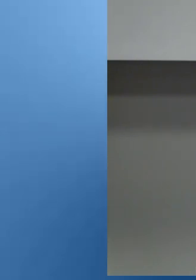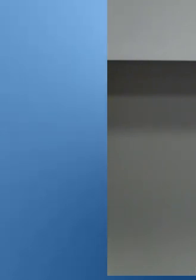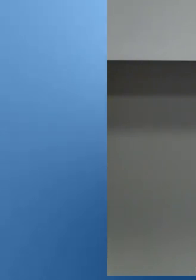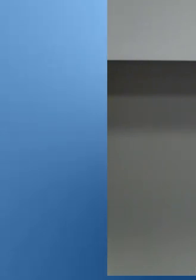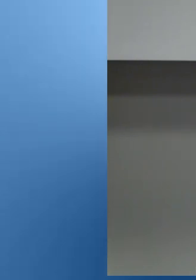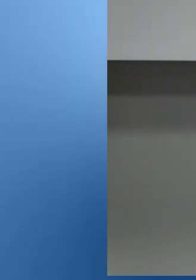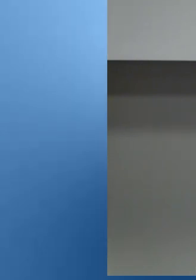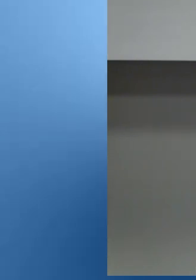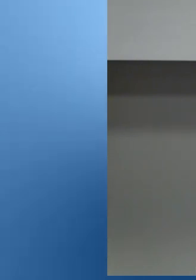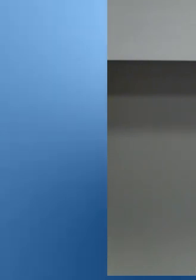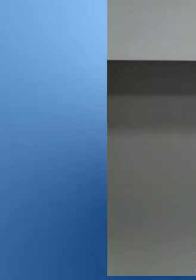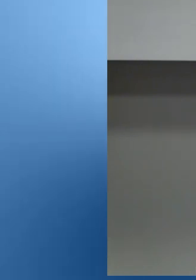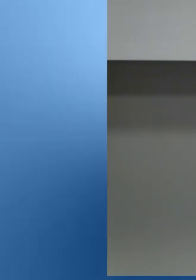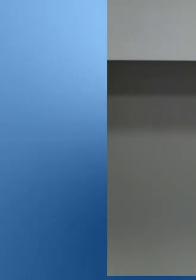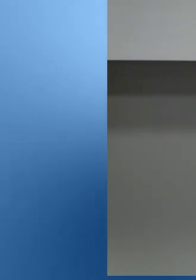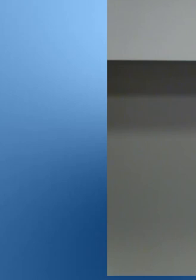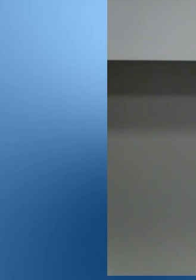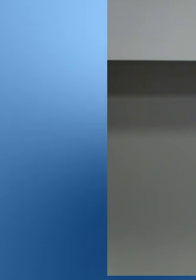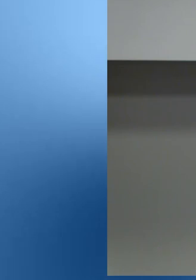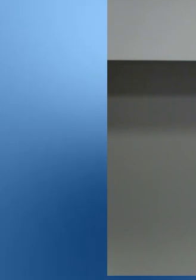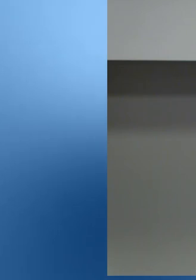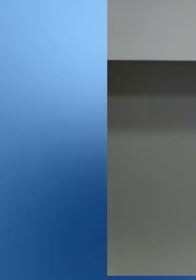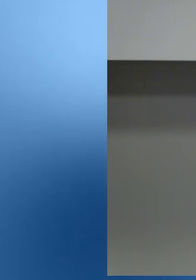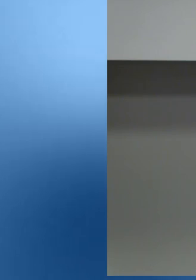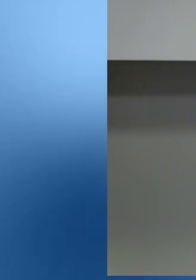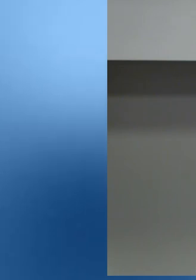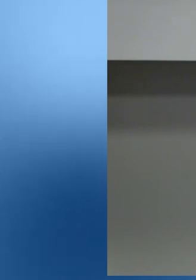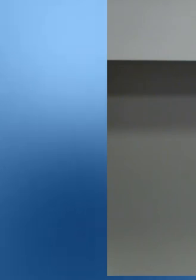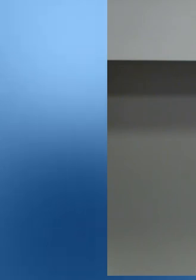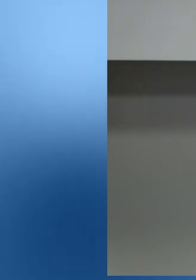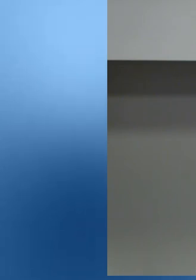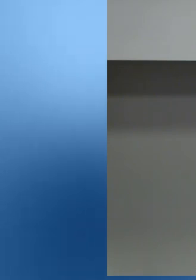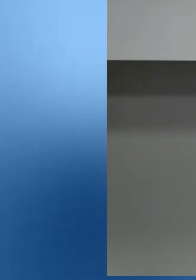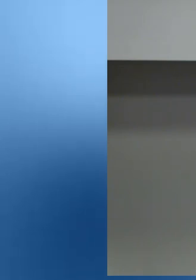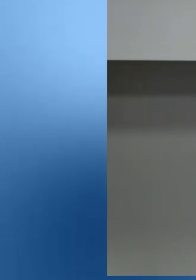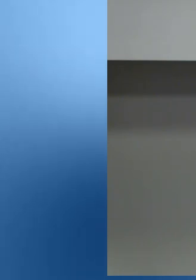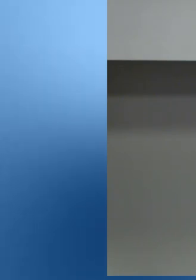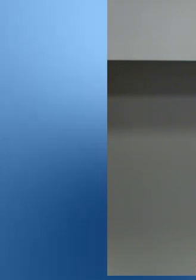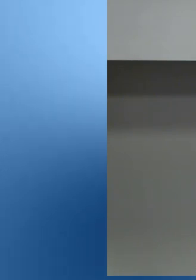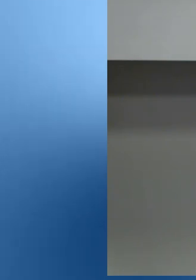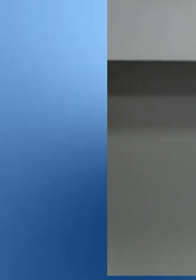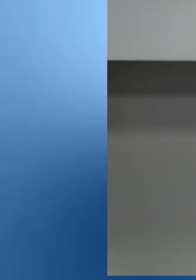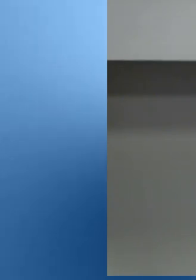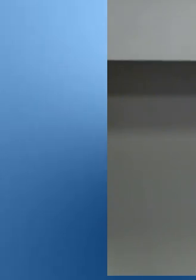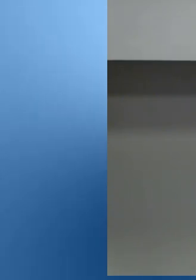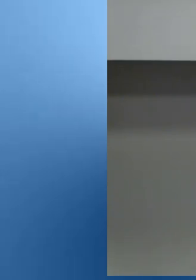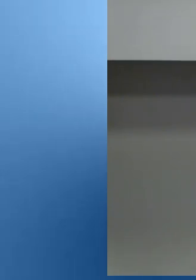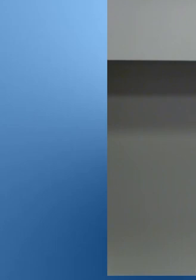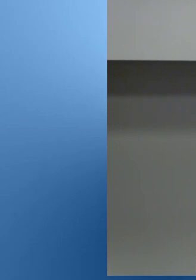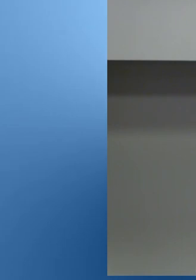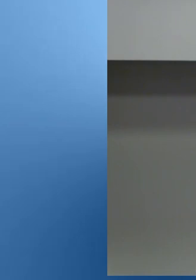gratuite d'un local entre la Ville de Grenoble et l'association copo animé qui ne prend pas part au vote qui